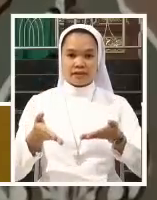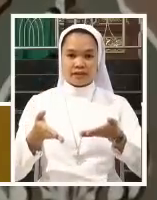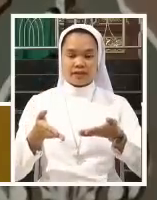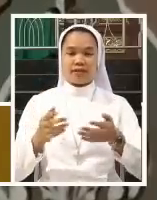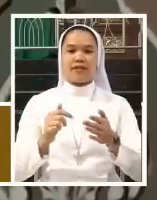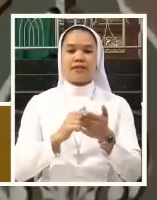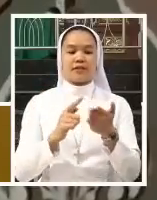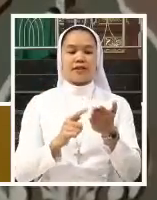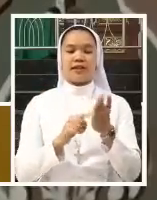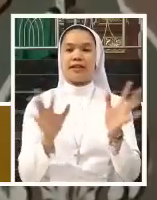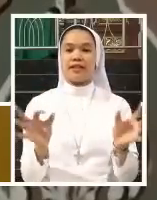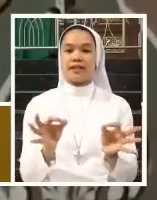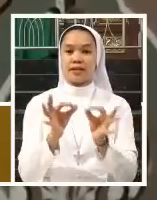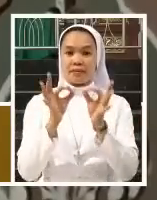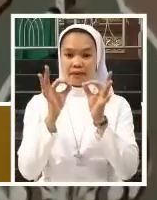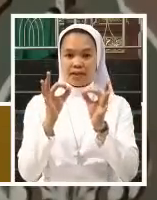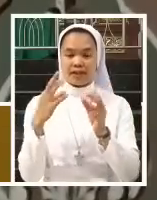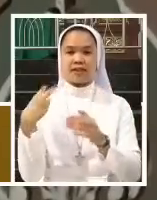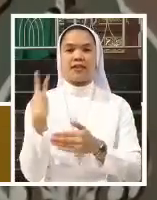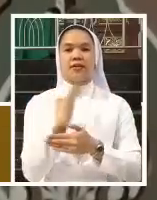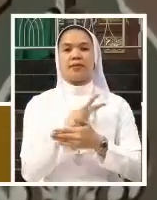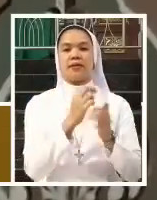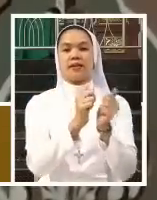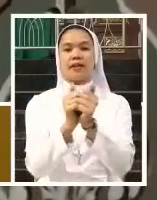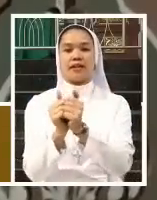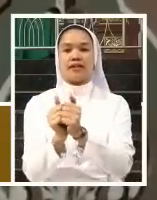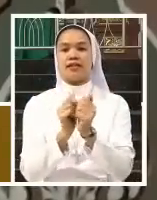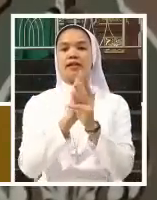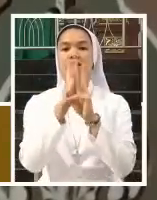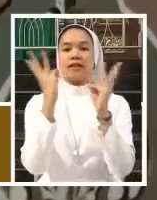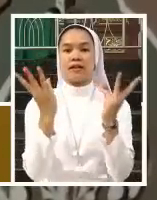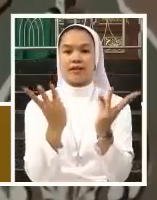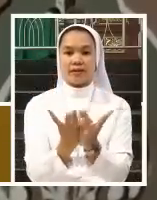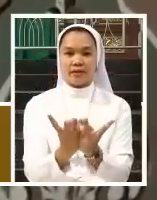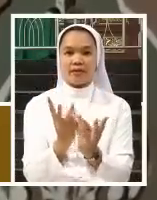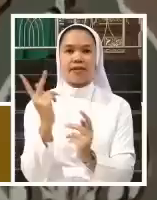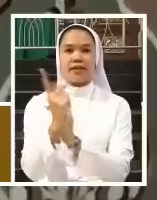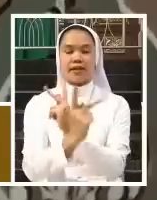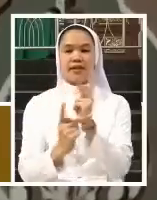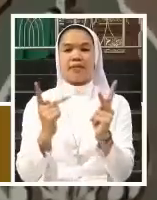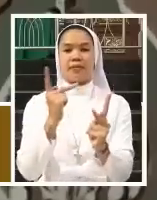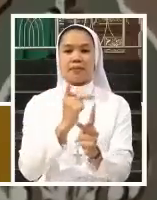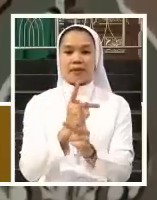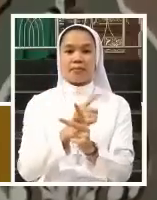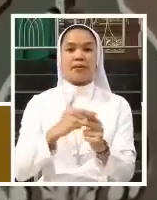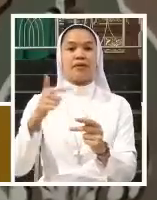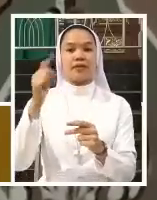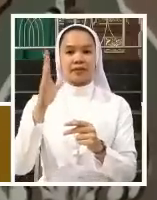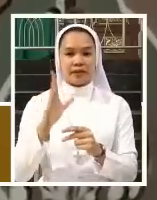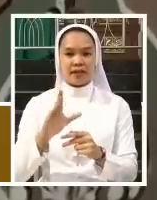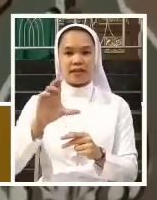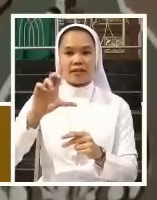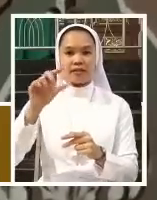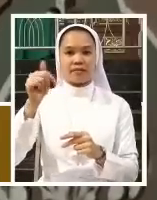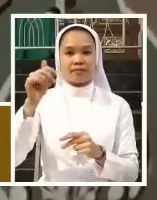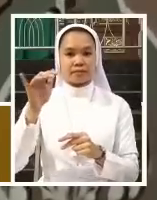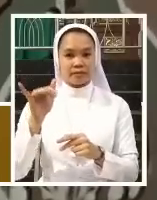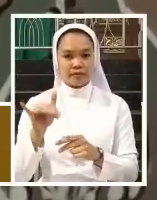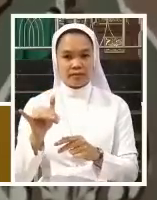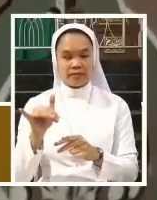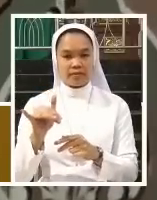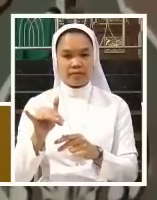ini nakakatiripon ang bilog kabanwaan kang Diyos, ang mga laiko, ang